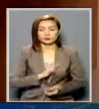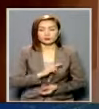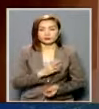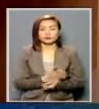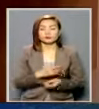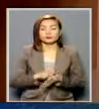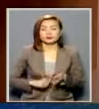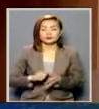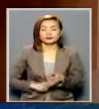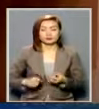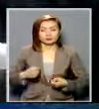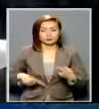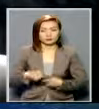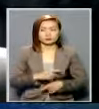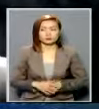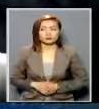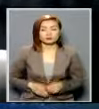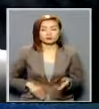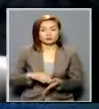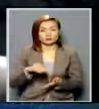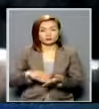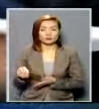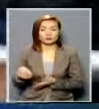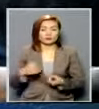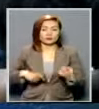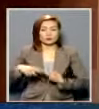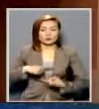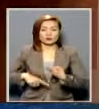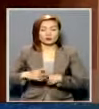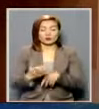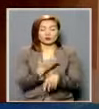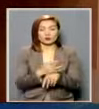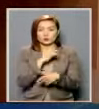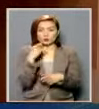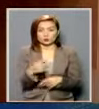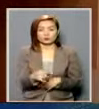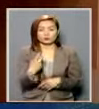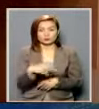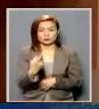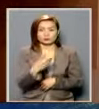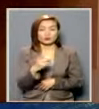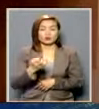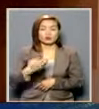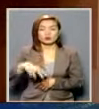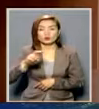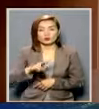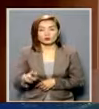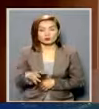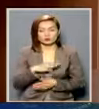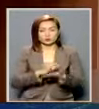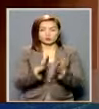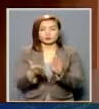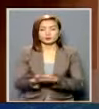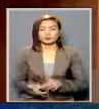Неге? Біздің алып отқан сауда айналымы Ресеймен былтыр 21 миллиард доллар болды.